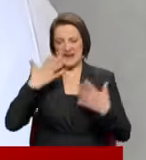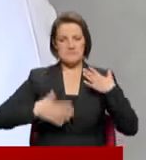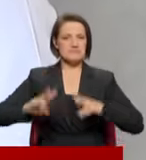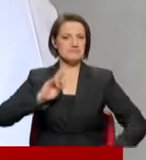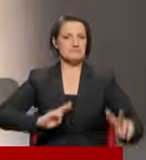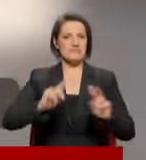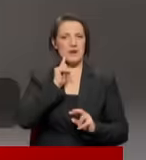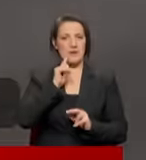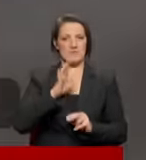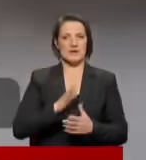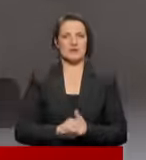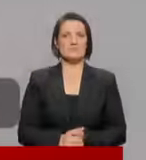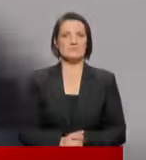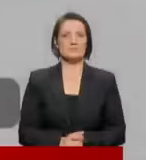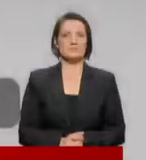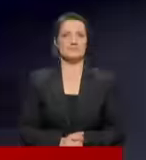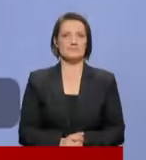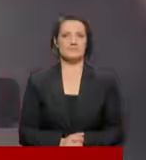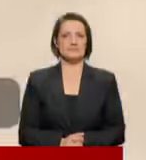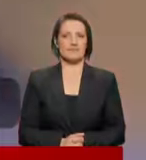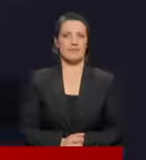adamlar falan vardı.